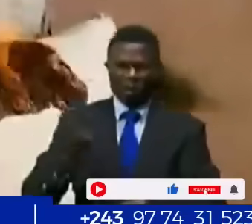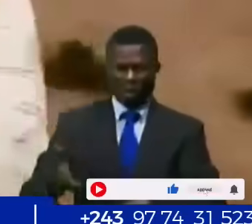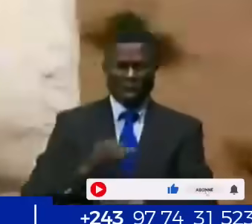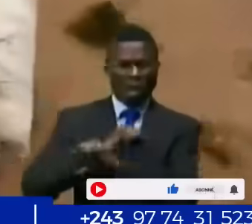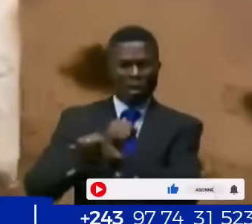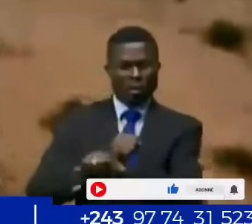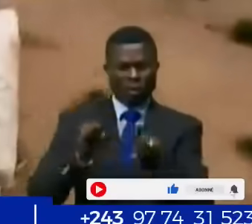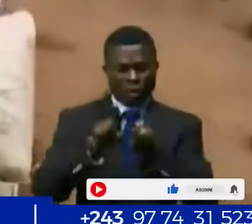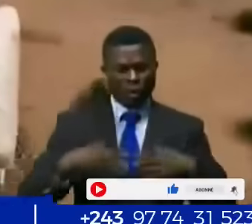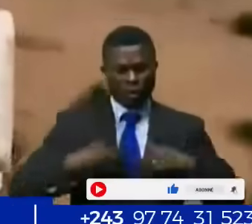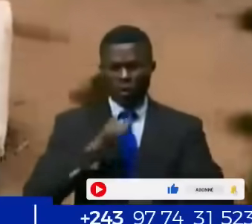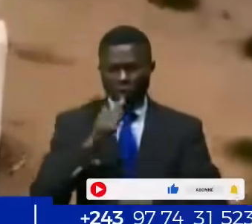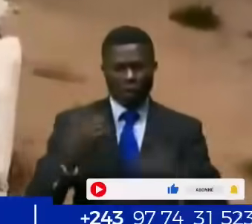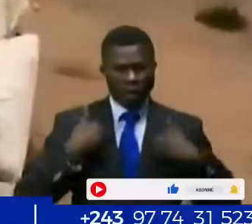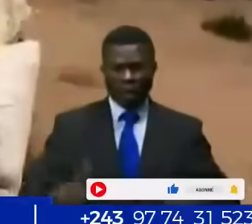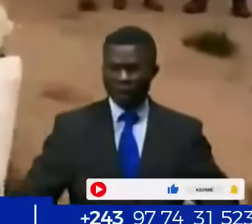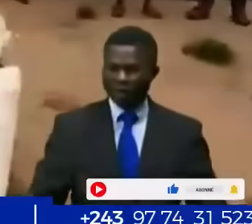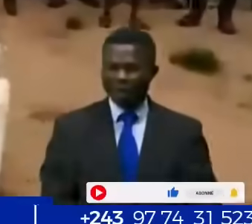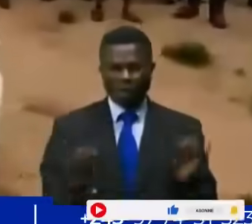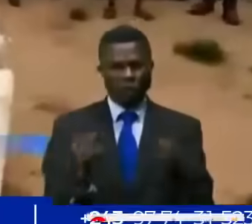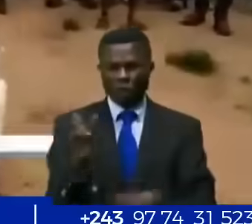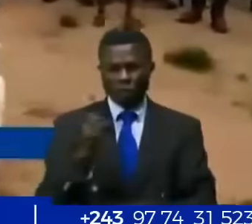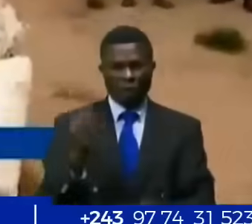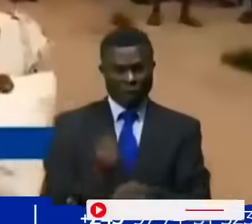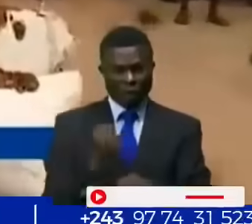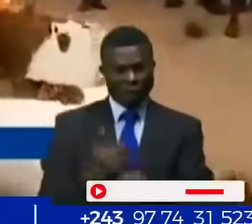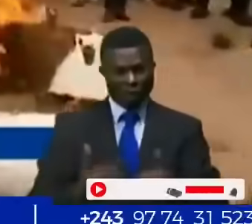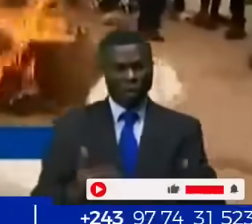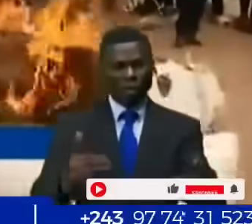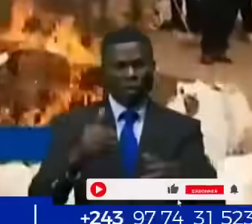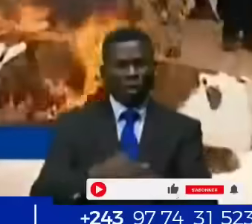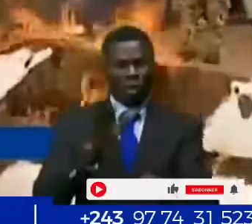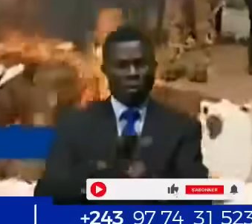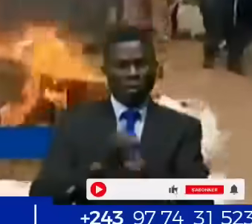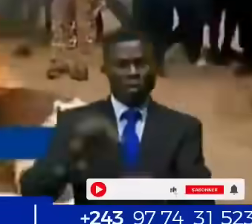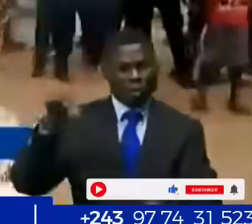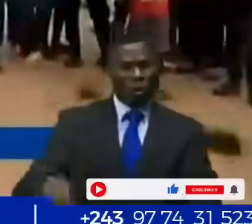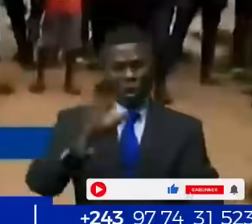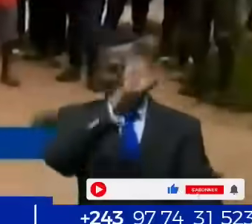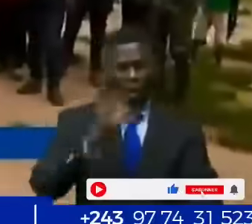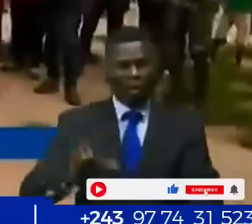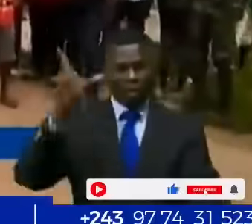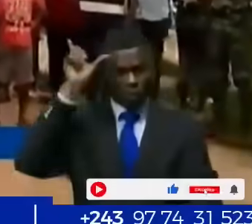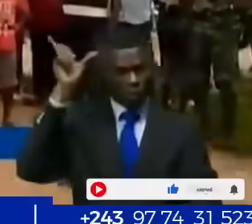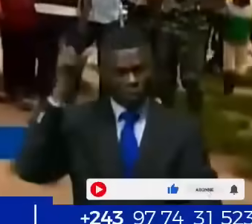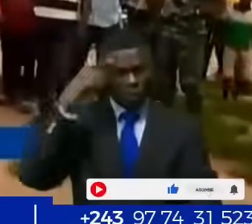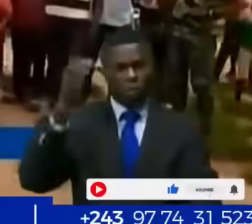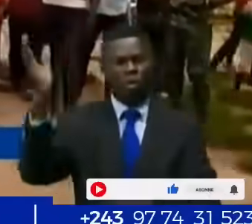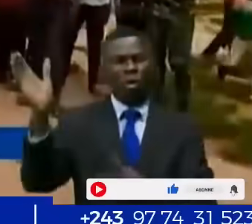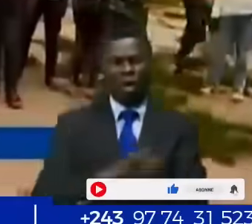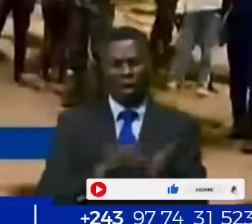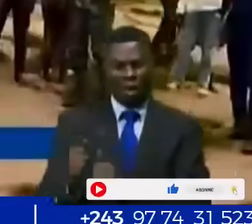que guérir, la santé n'a pas de prix, dit-on. Cette opération va se poursuivre dans différents quartiers de la commune de Lingwala pour décourager